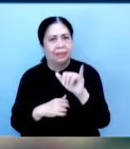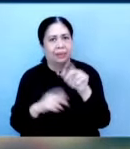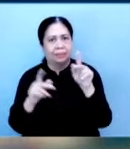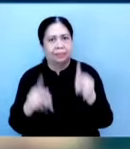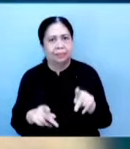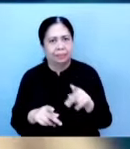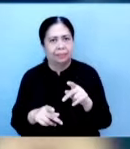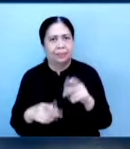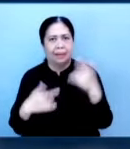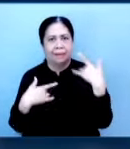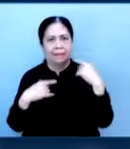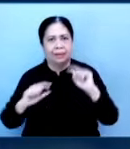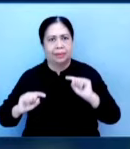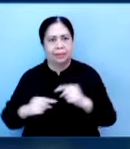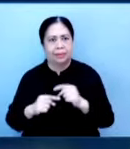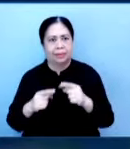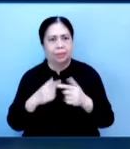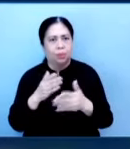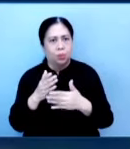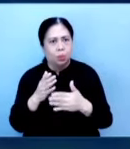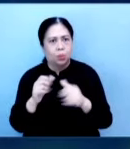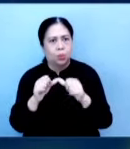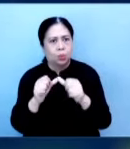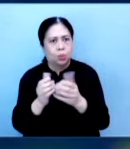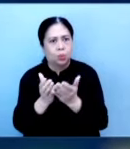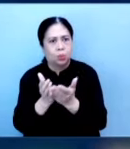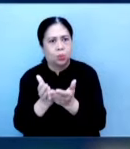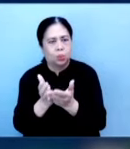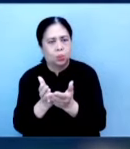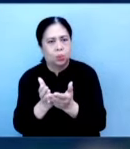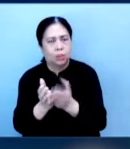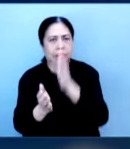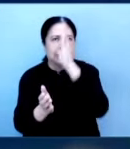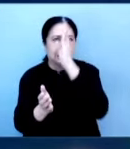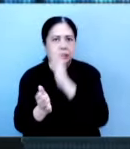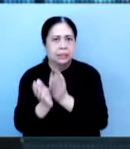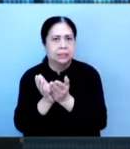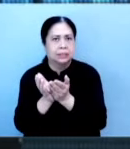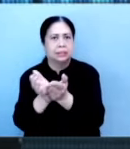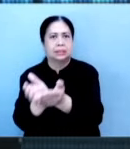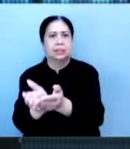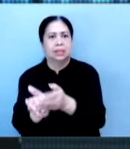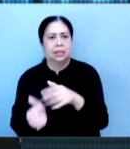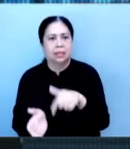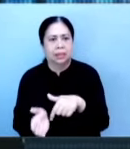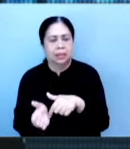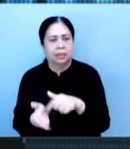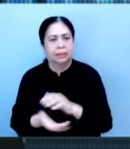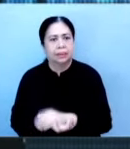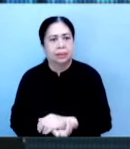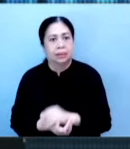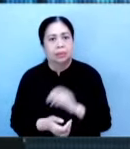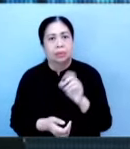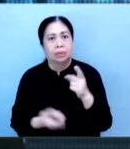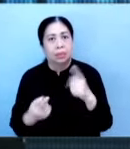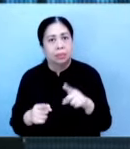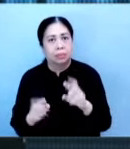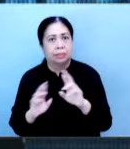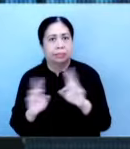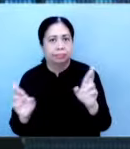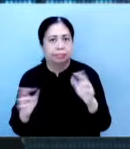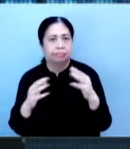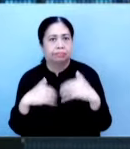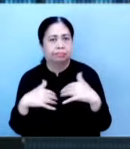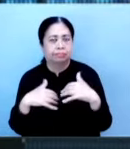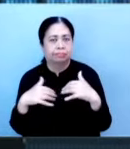bagam at nakaandar pa Labis din daw nasira ang supply boote na uniz may 4 dahil sa nangyari nakatak na makipagpulong ang